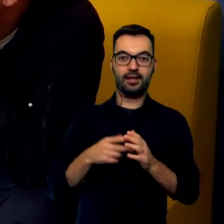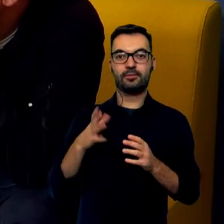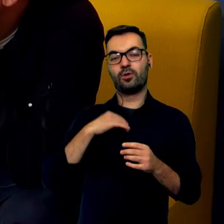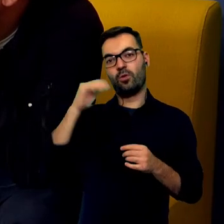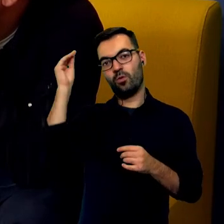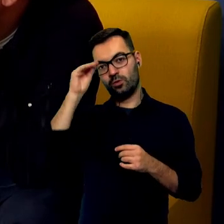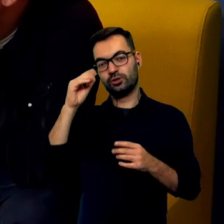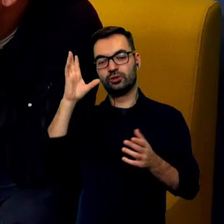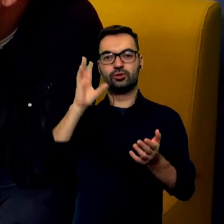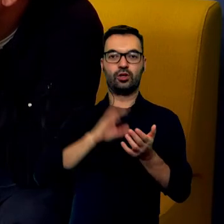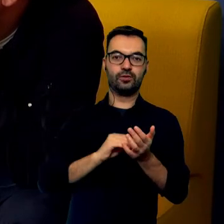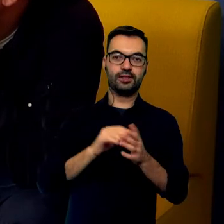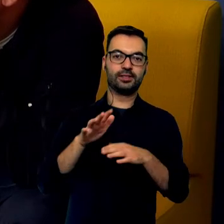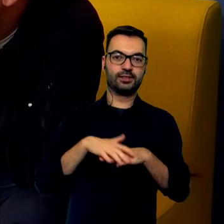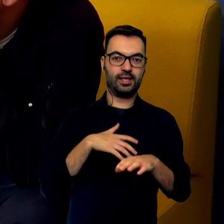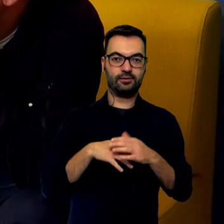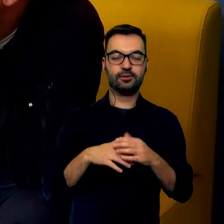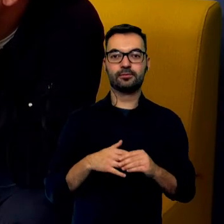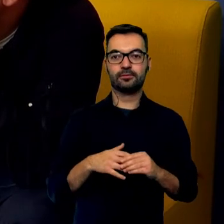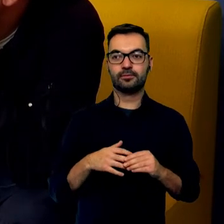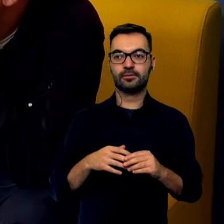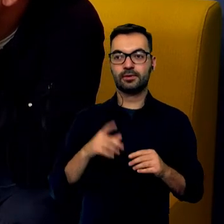kiedy mogą doświadczać tego zawodu,